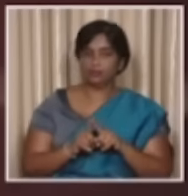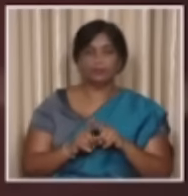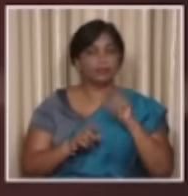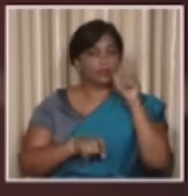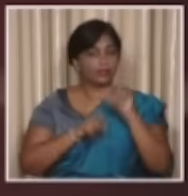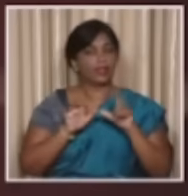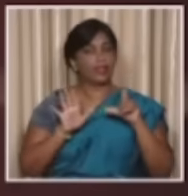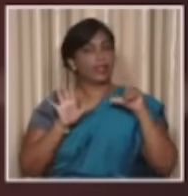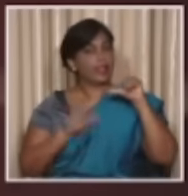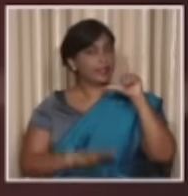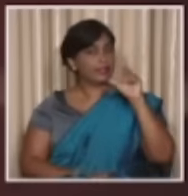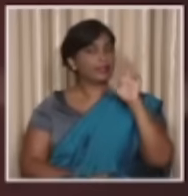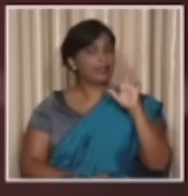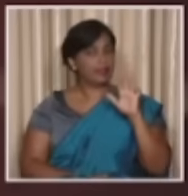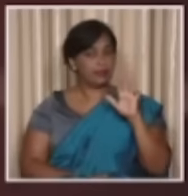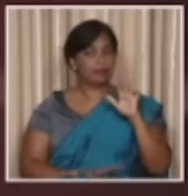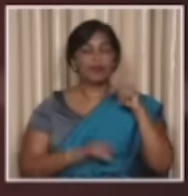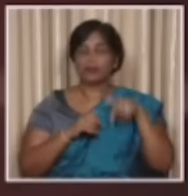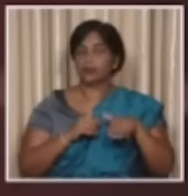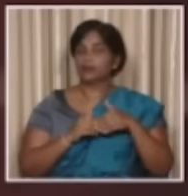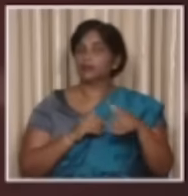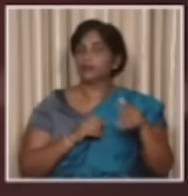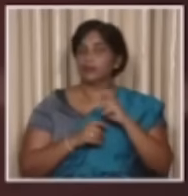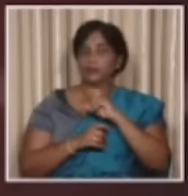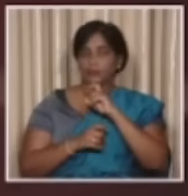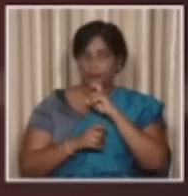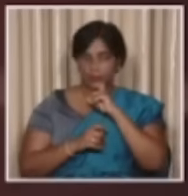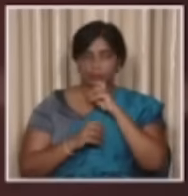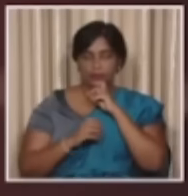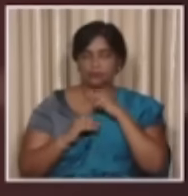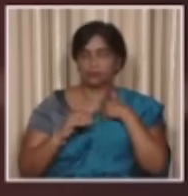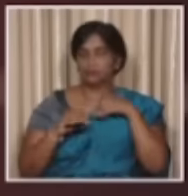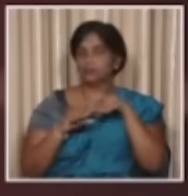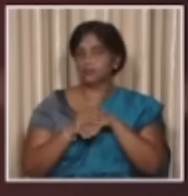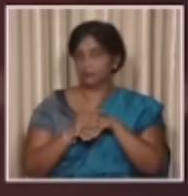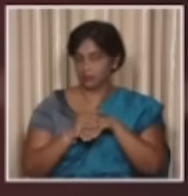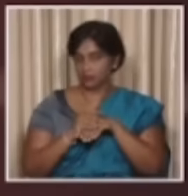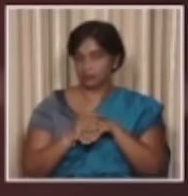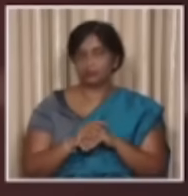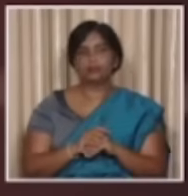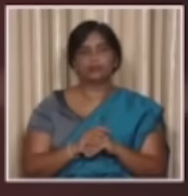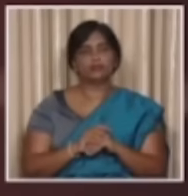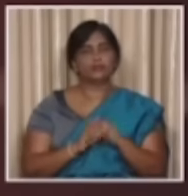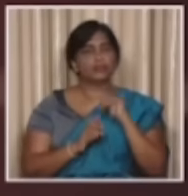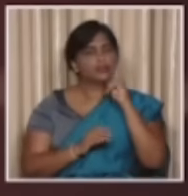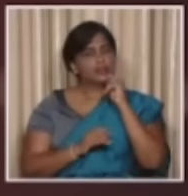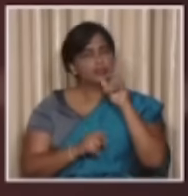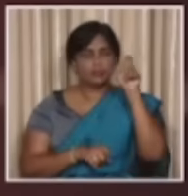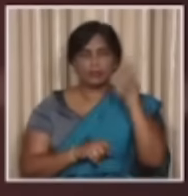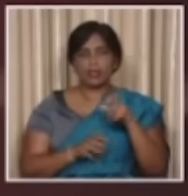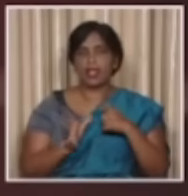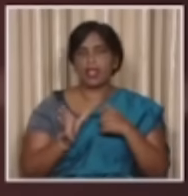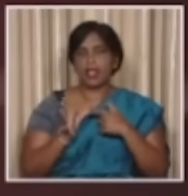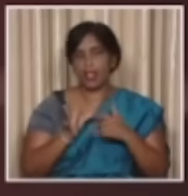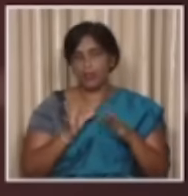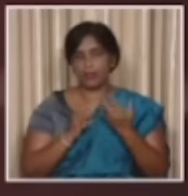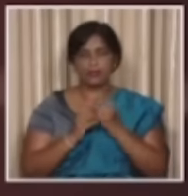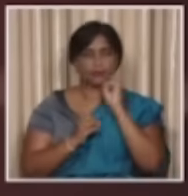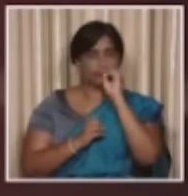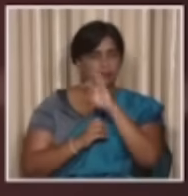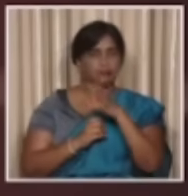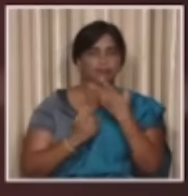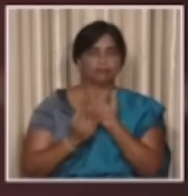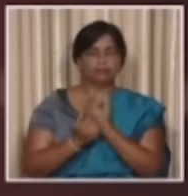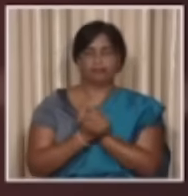චූදිතයෝ 79 දෙනෙක් මේ වන විට ඒ නඩු විභාගවලට භාජනය වෙමින් සිටිනවා. සමහර උදවිය අප තබලා